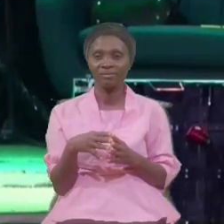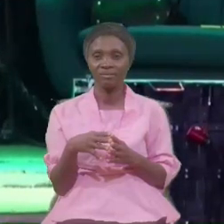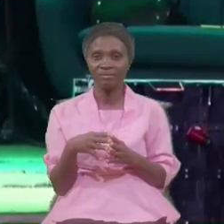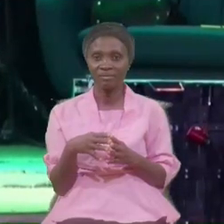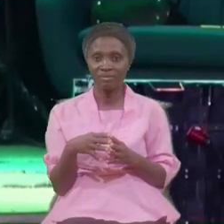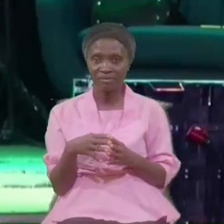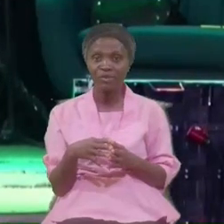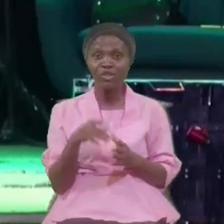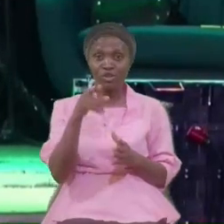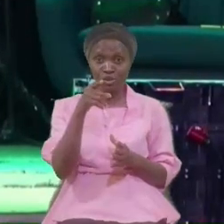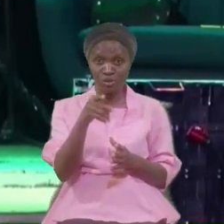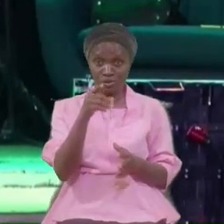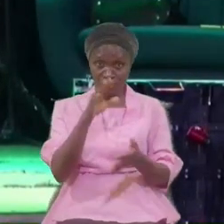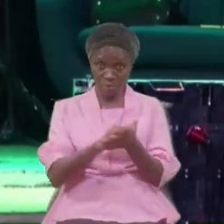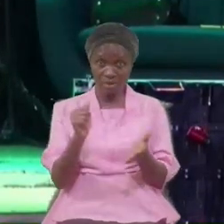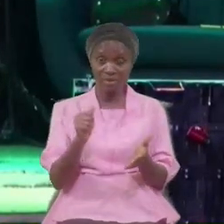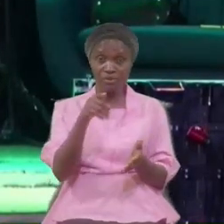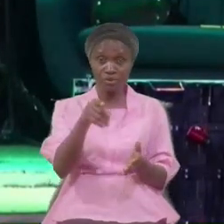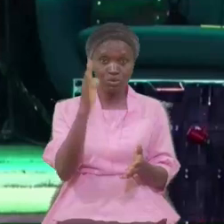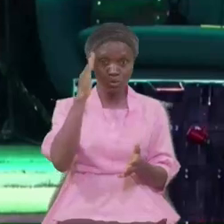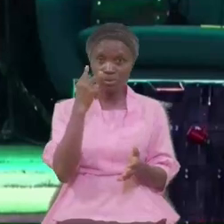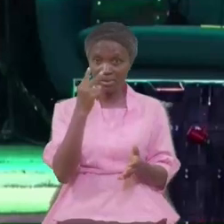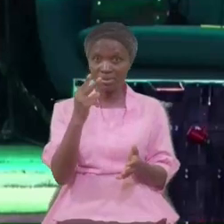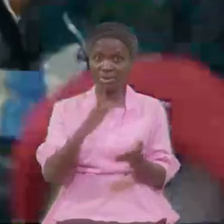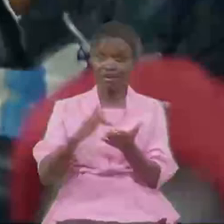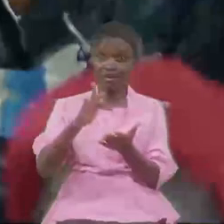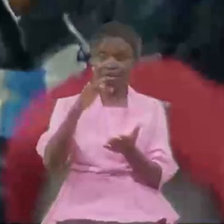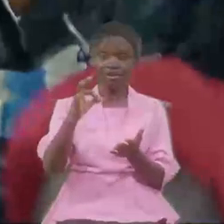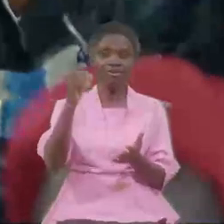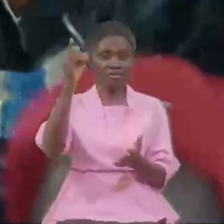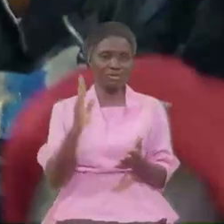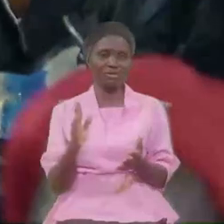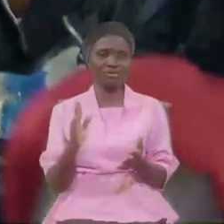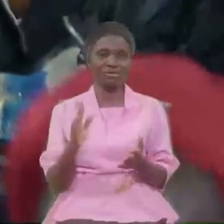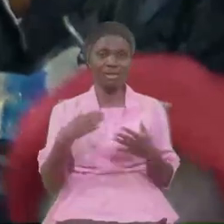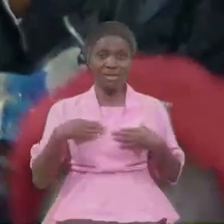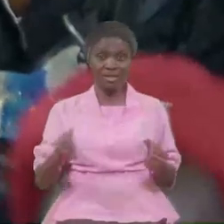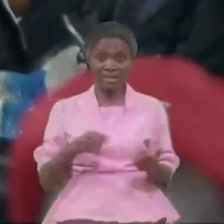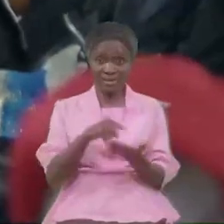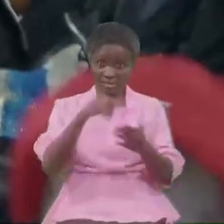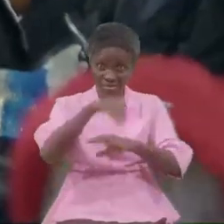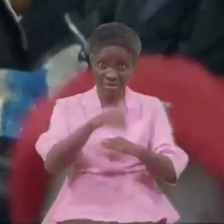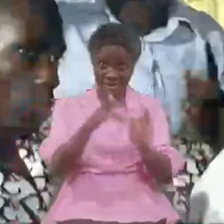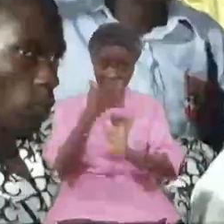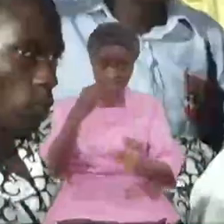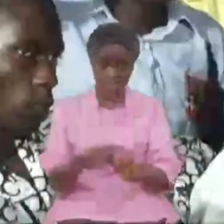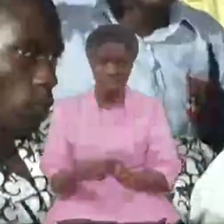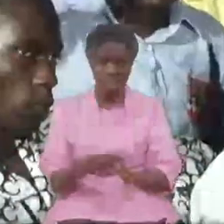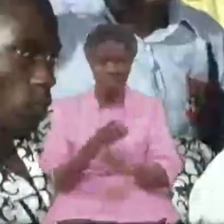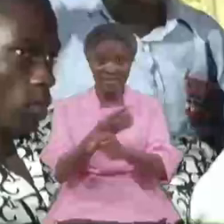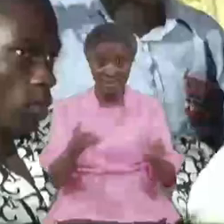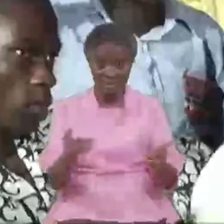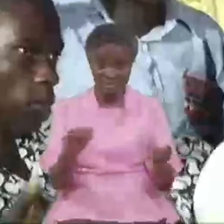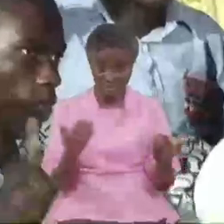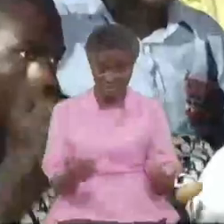Croyez et vous verrez la gloire de Dieu. La guérison ce soir, la délivrance